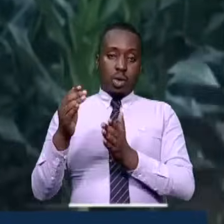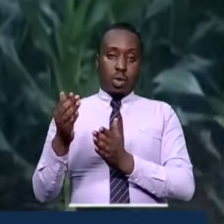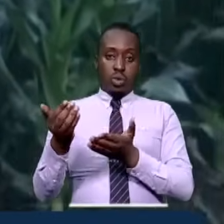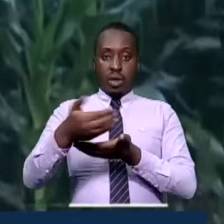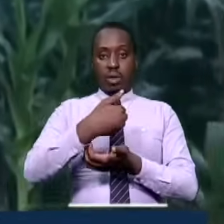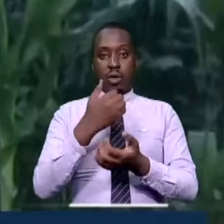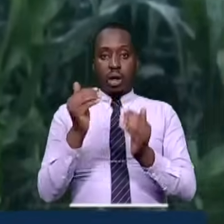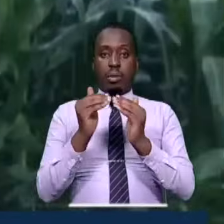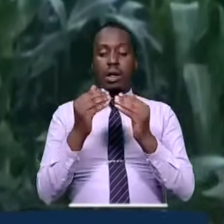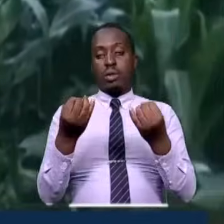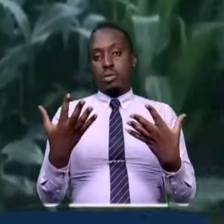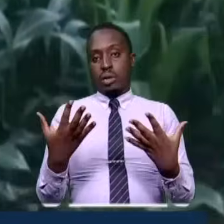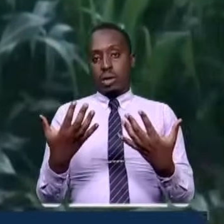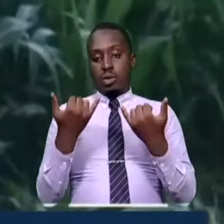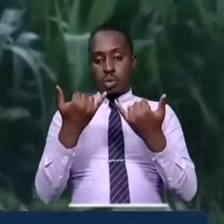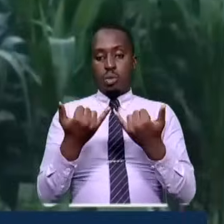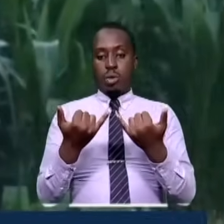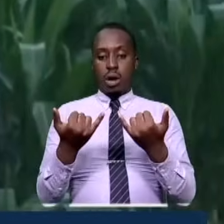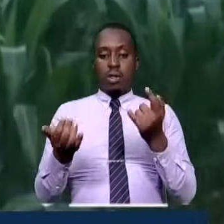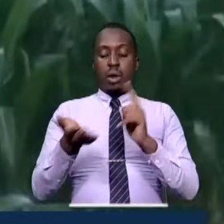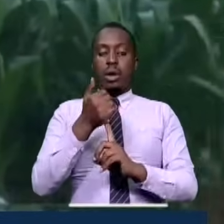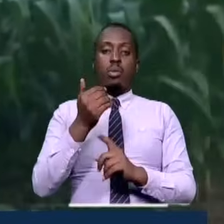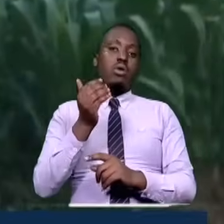iki mbese nk'umufuka